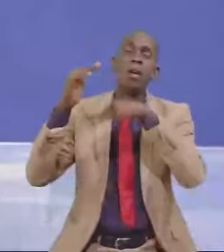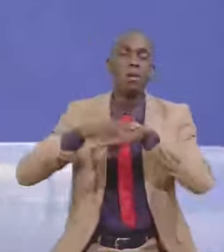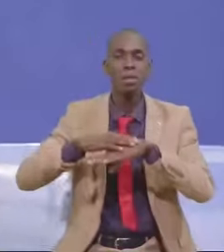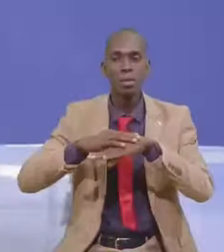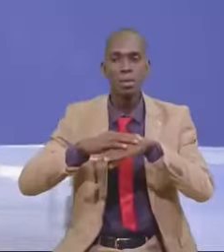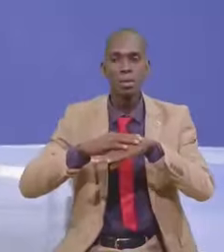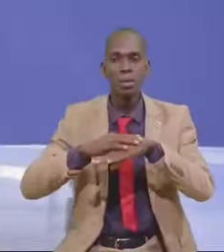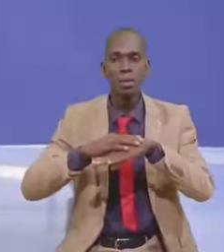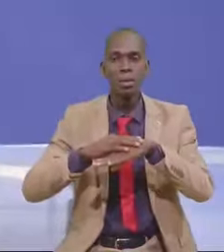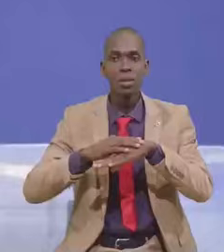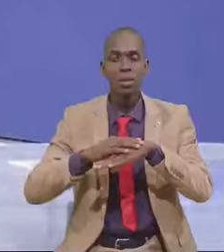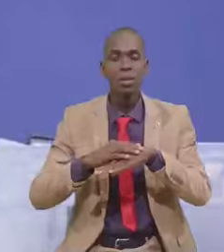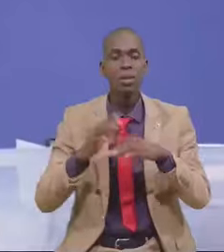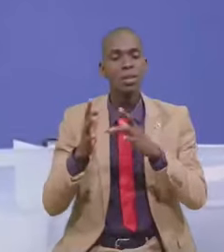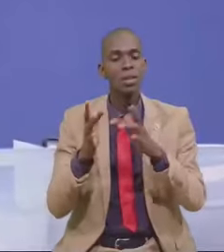Jésus a dit,